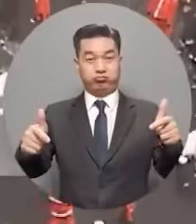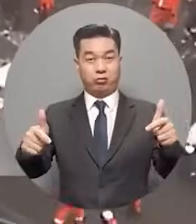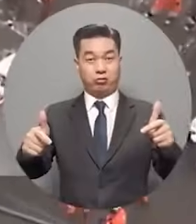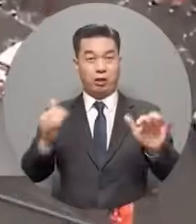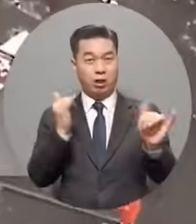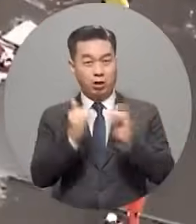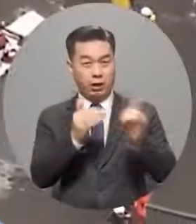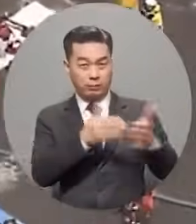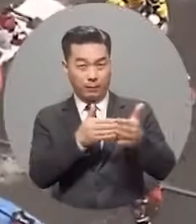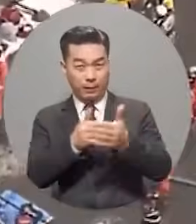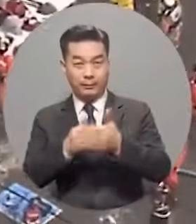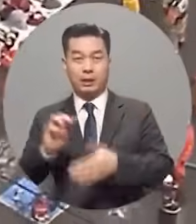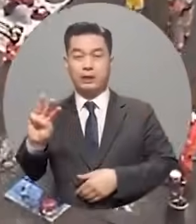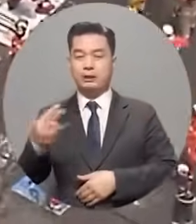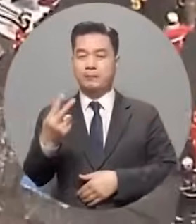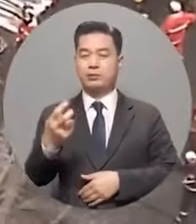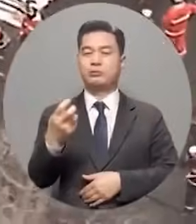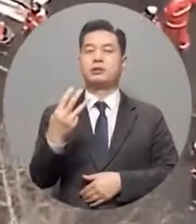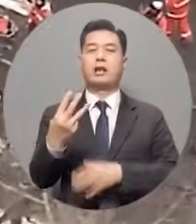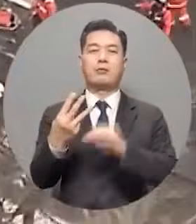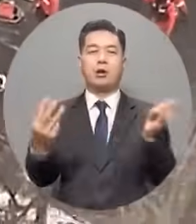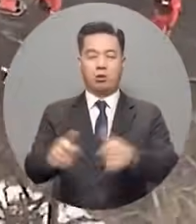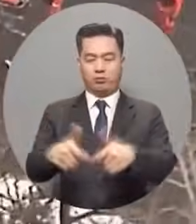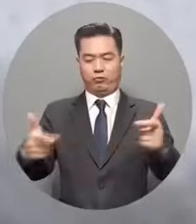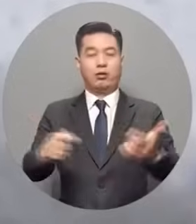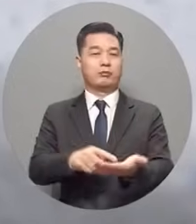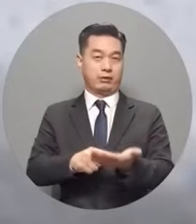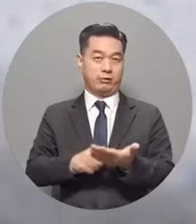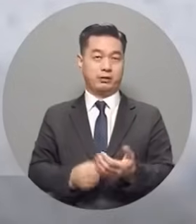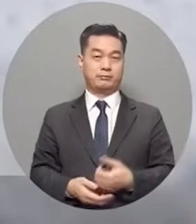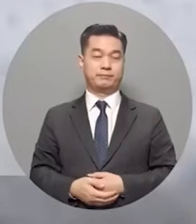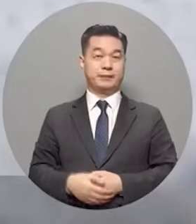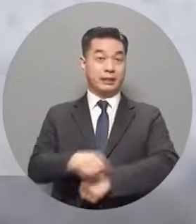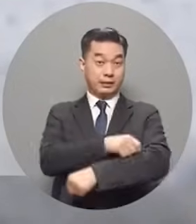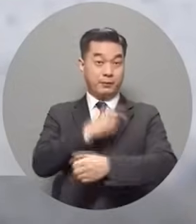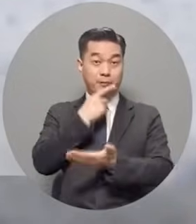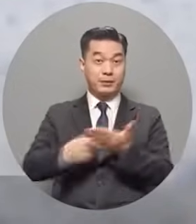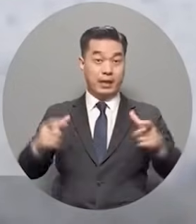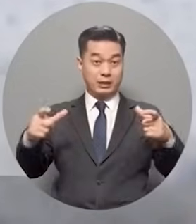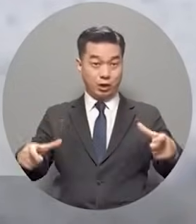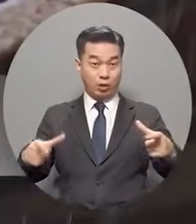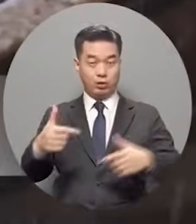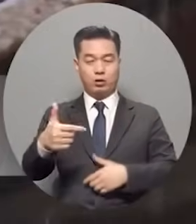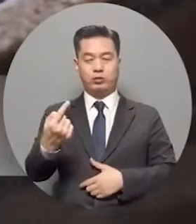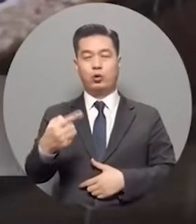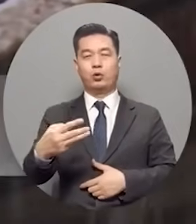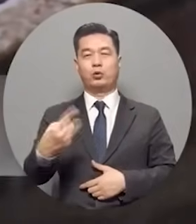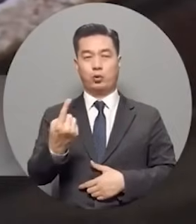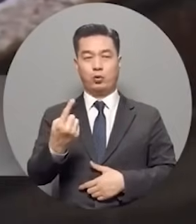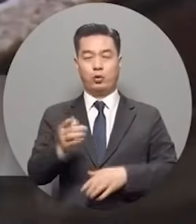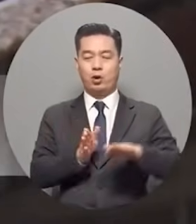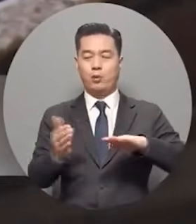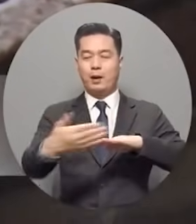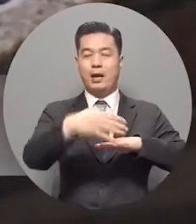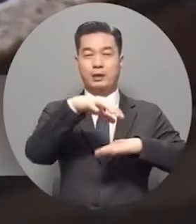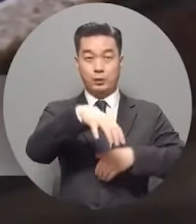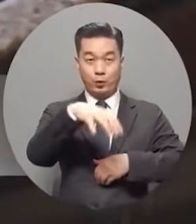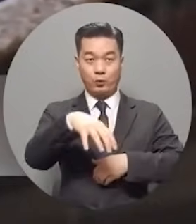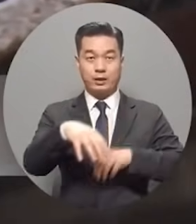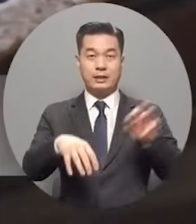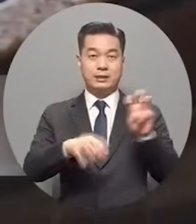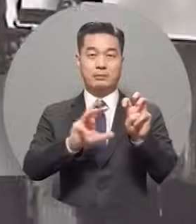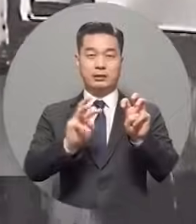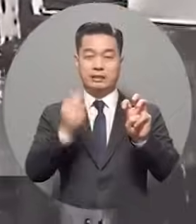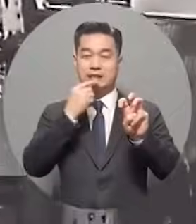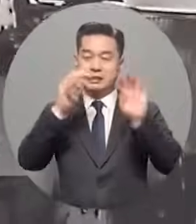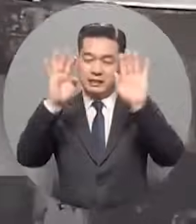두절도 323명으로 급증했습니다. 특히 피해 지역인 노토반도에 최고 30cm의 폭설이